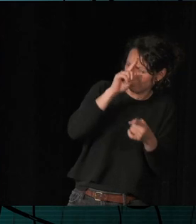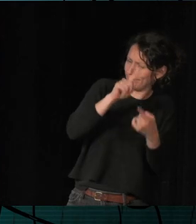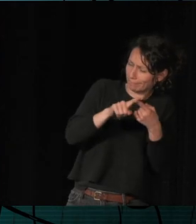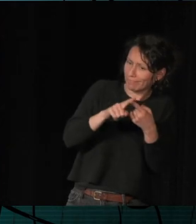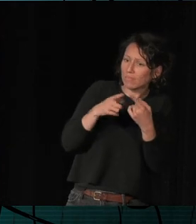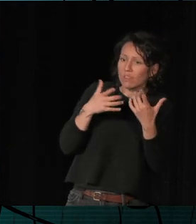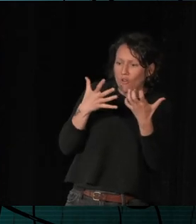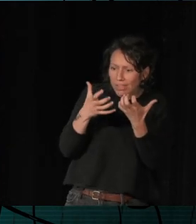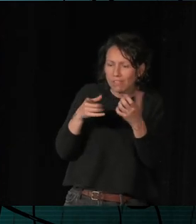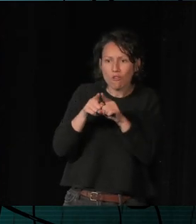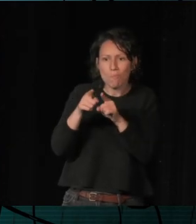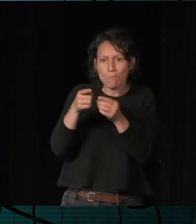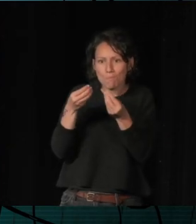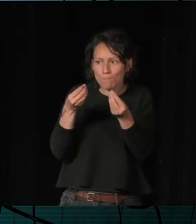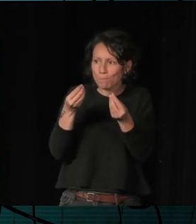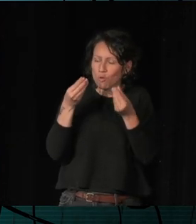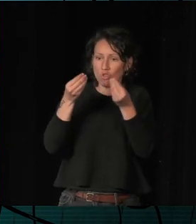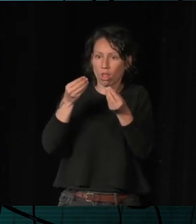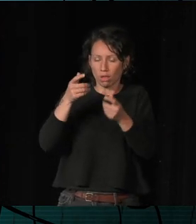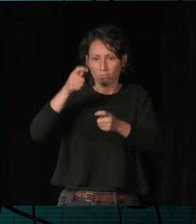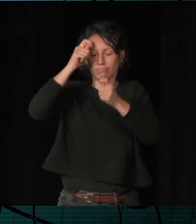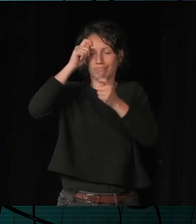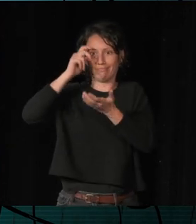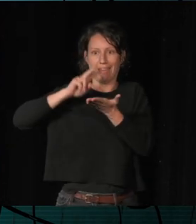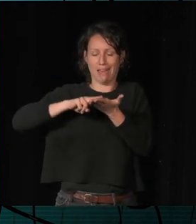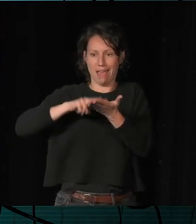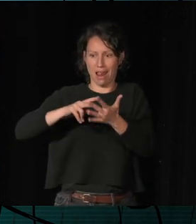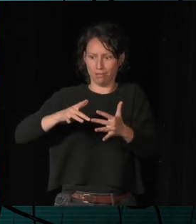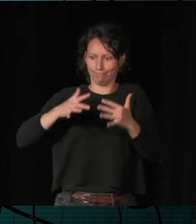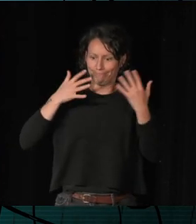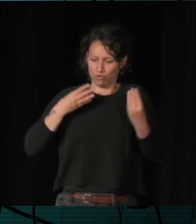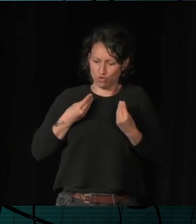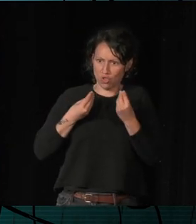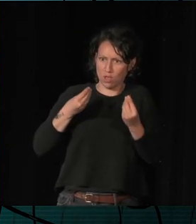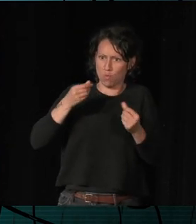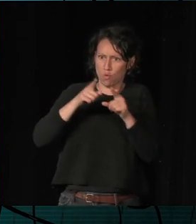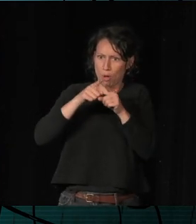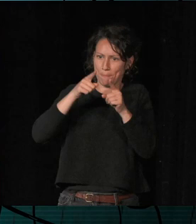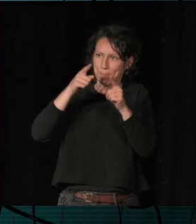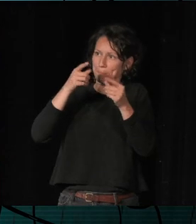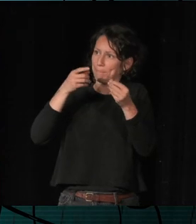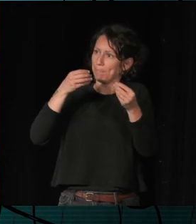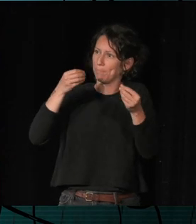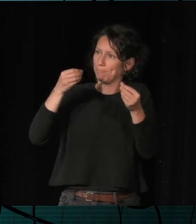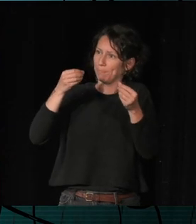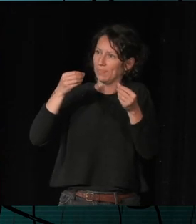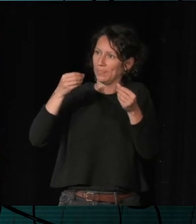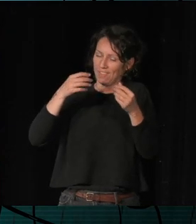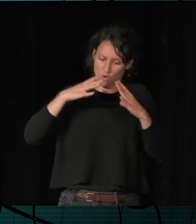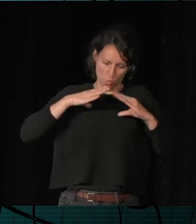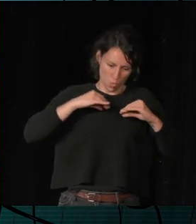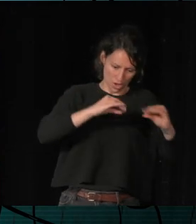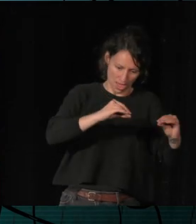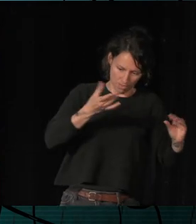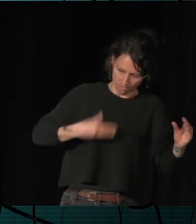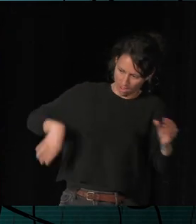corps, une réification de sensations abstraites qu'on a toutes et tous dans la vie à un moment ou